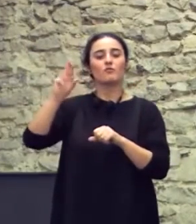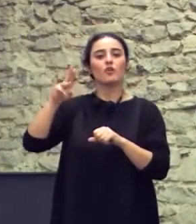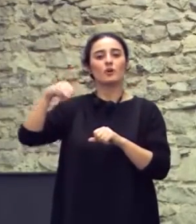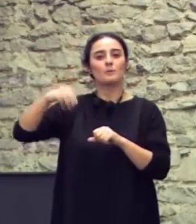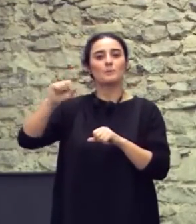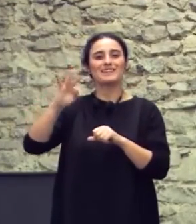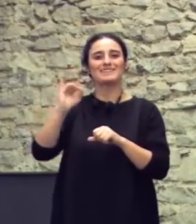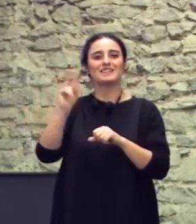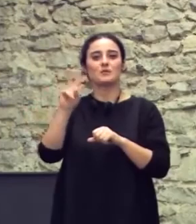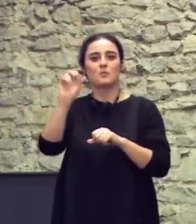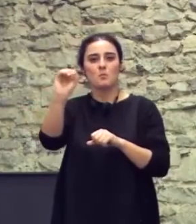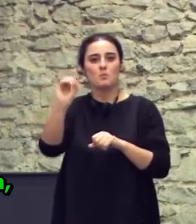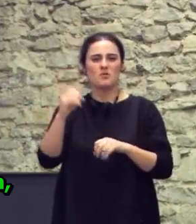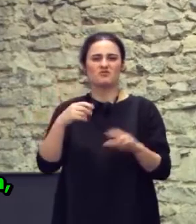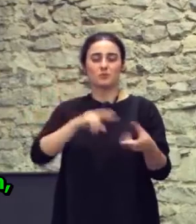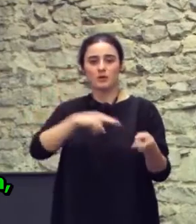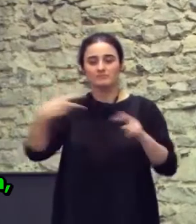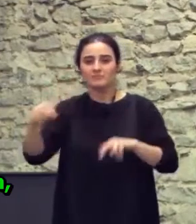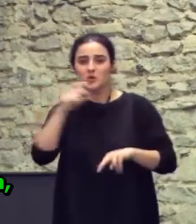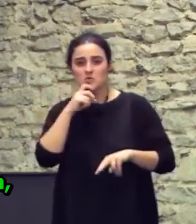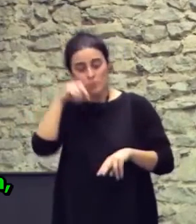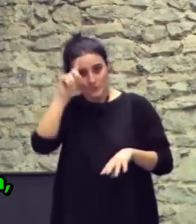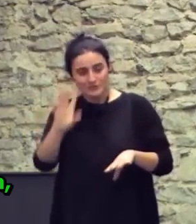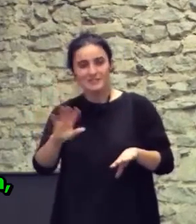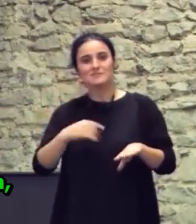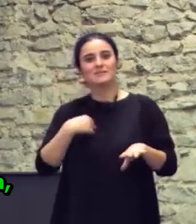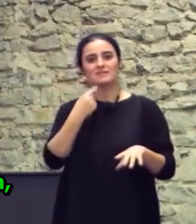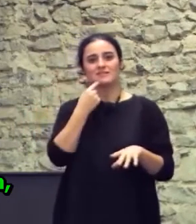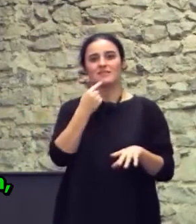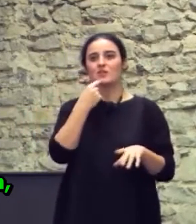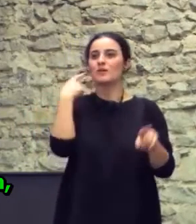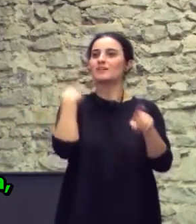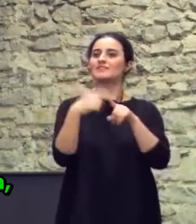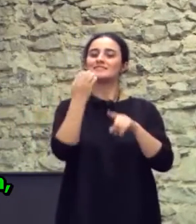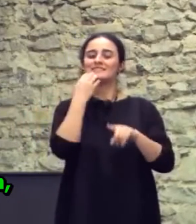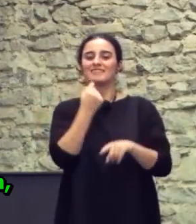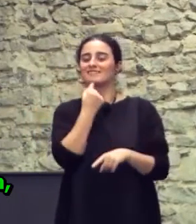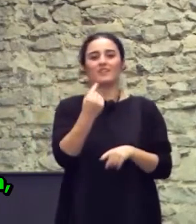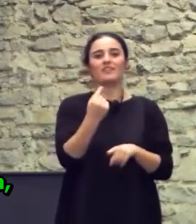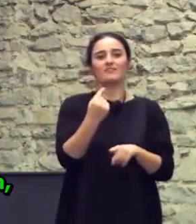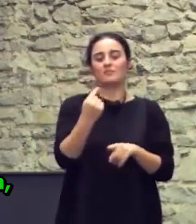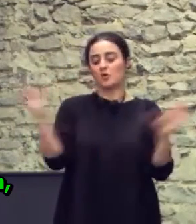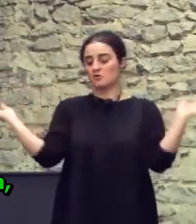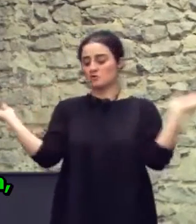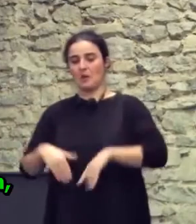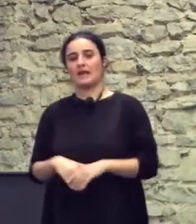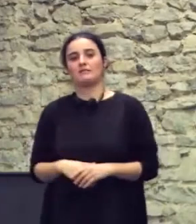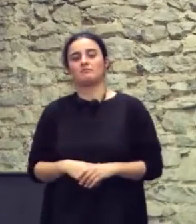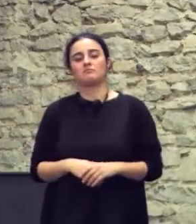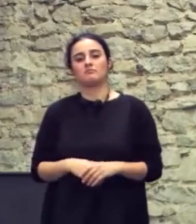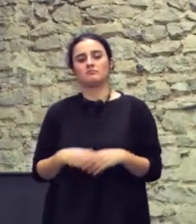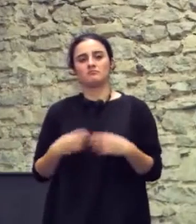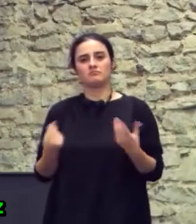lar performatiboa egin dugu azkenen urtetan, ez? Pentsatzen dugu gauzak ez badira aipatzen, pues ez direla existitzen. Eta